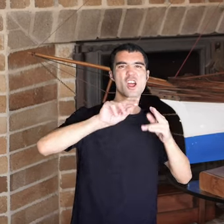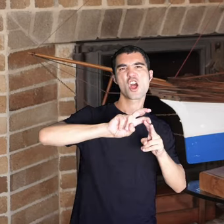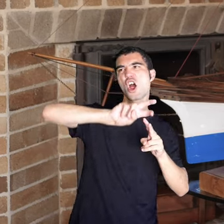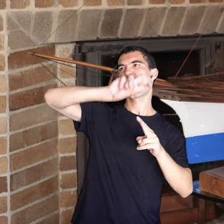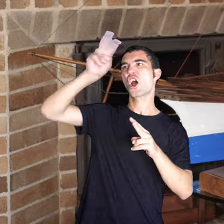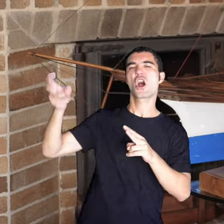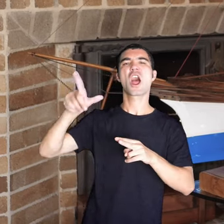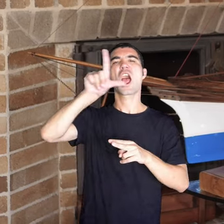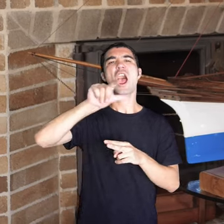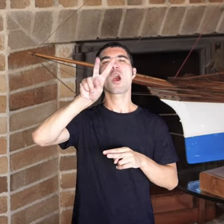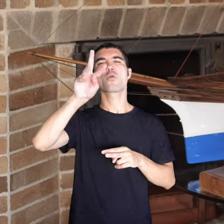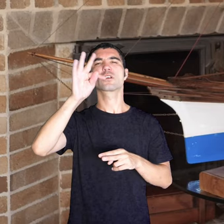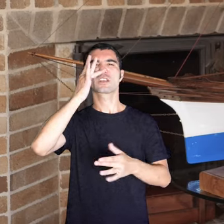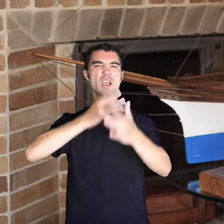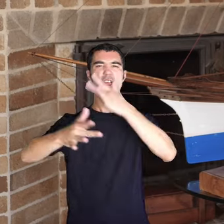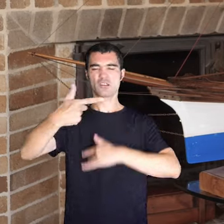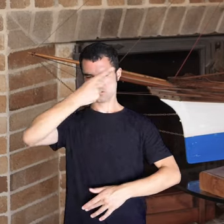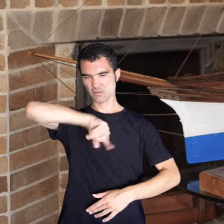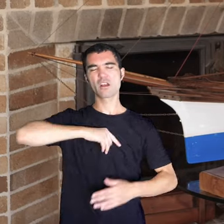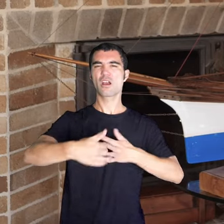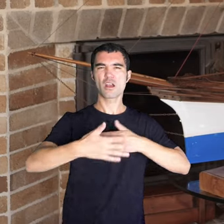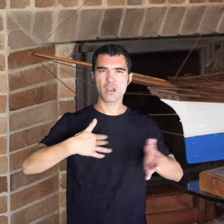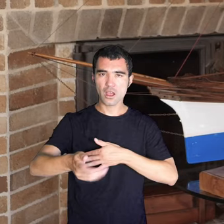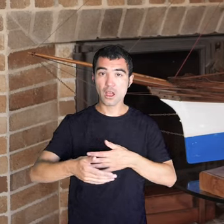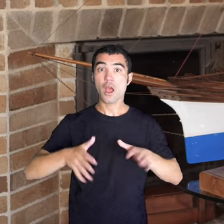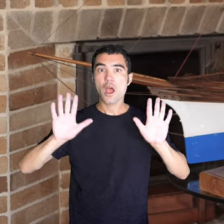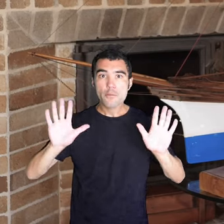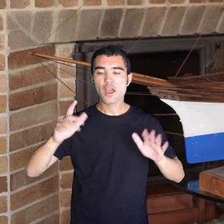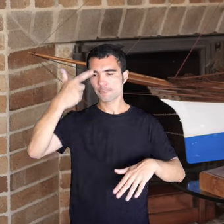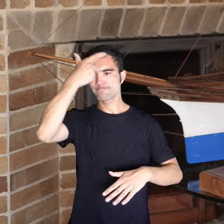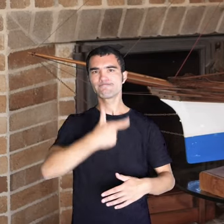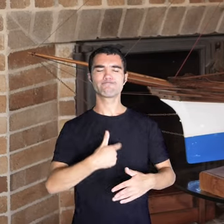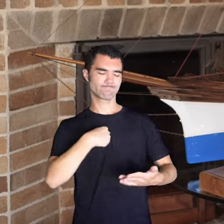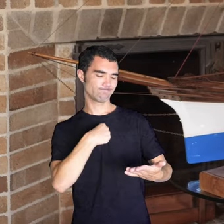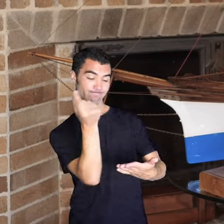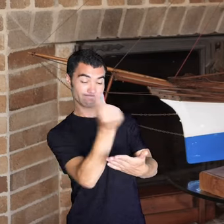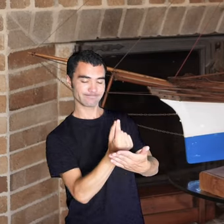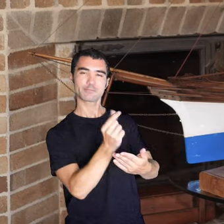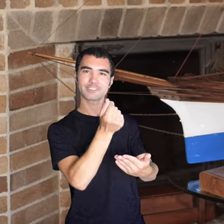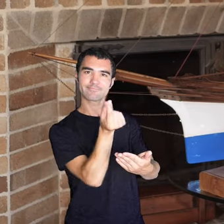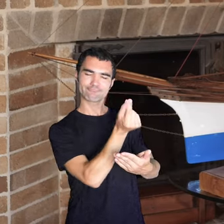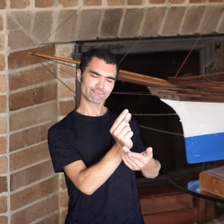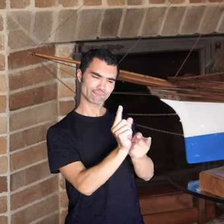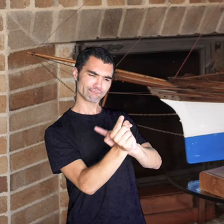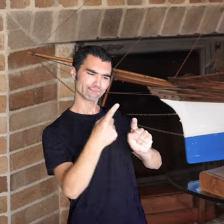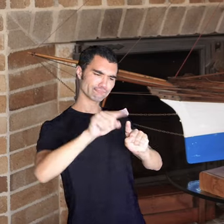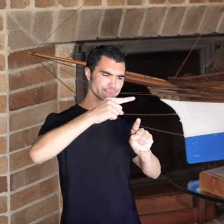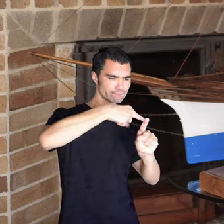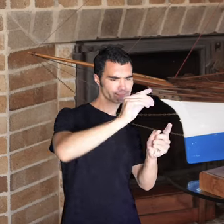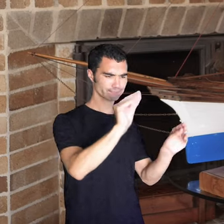altre lloc que havien fet anteriorment, però que jo ja els vaig modificar de manera